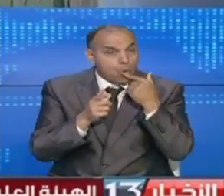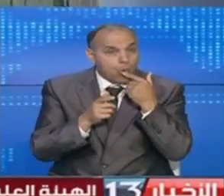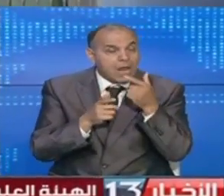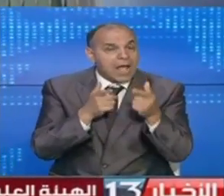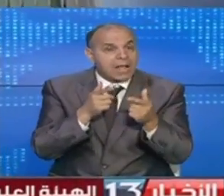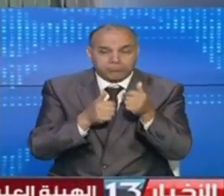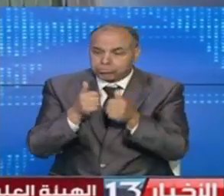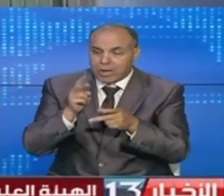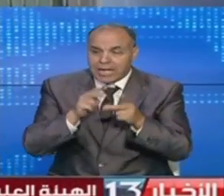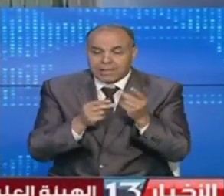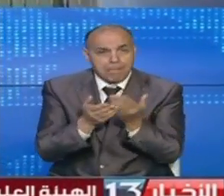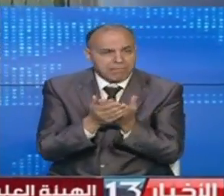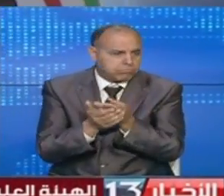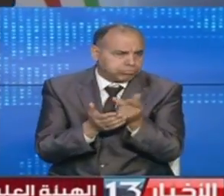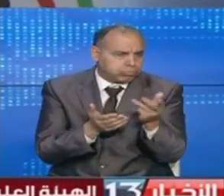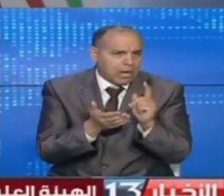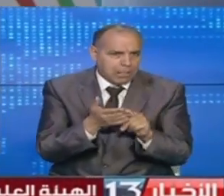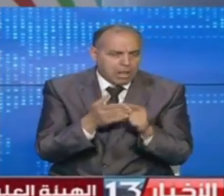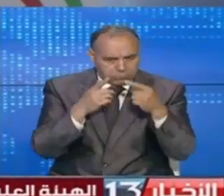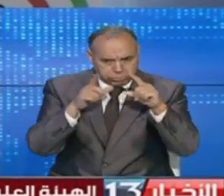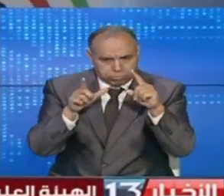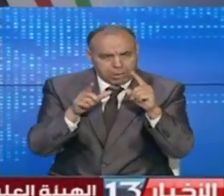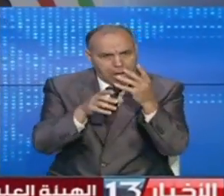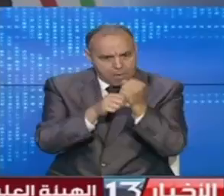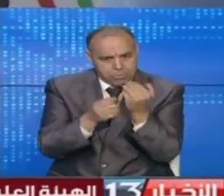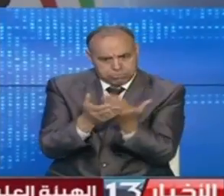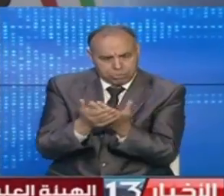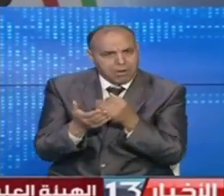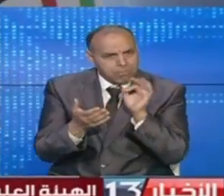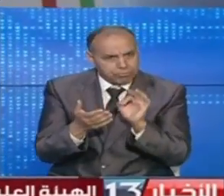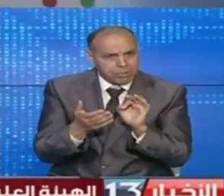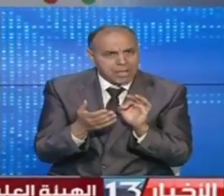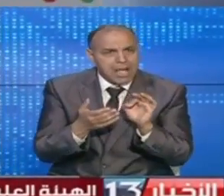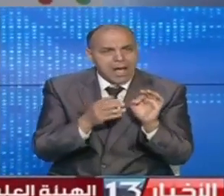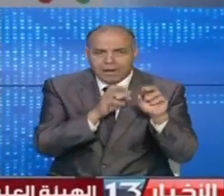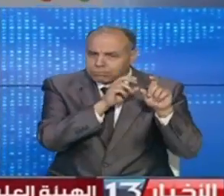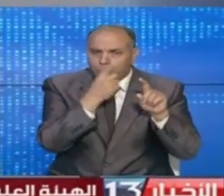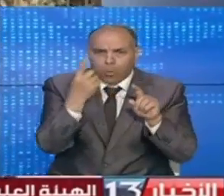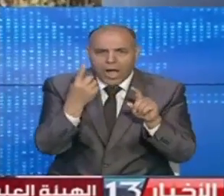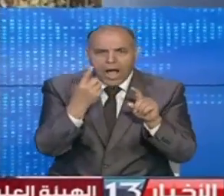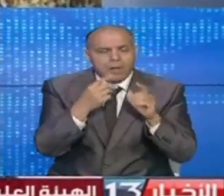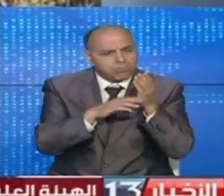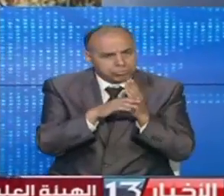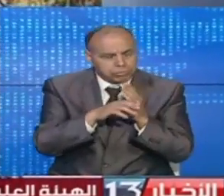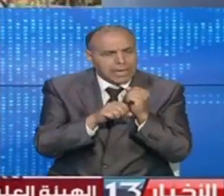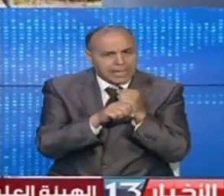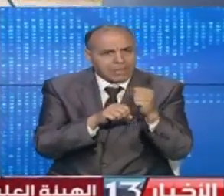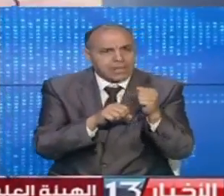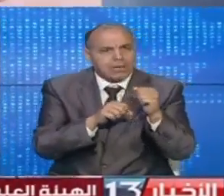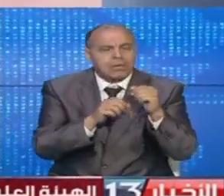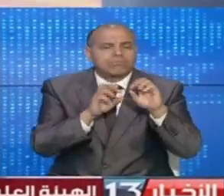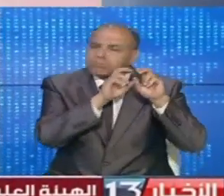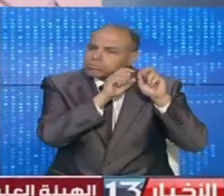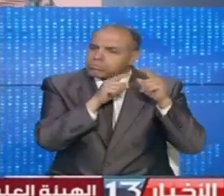حال تنافس أكثر من ملف من بين الذين تم الإعلان عن قبولهم في المنطقة نفسها على تردد وحيد متاح للاستعمال في البث